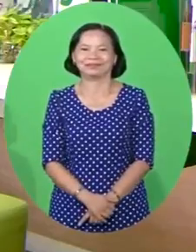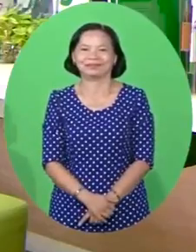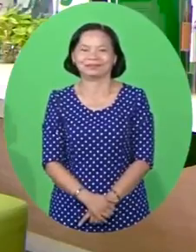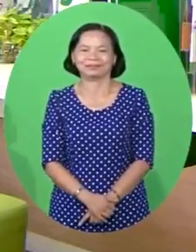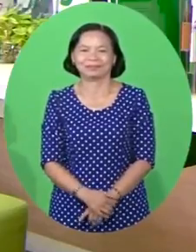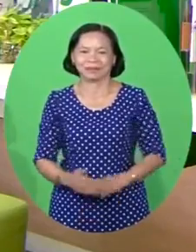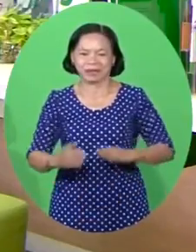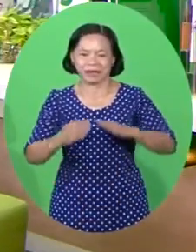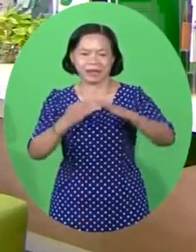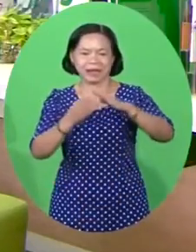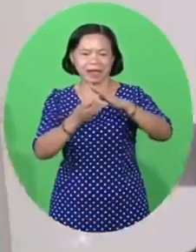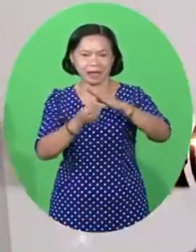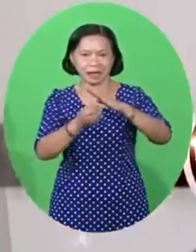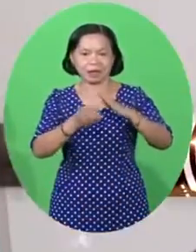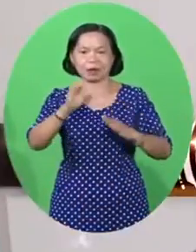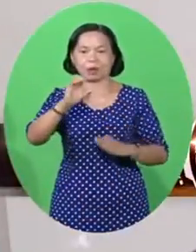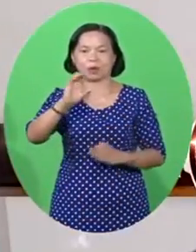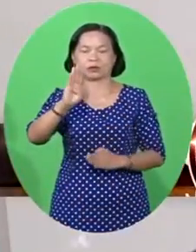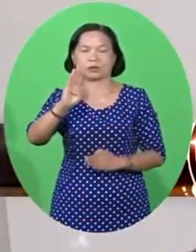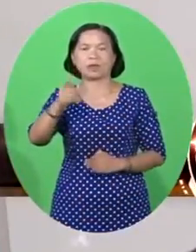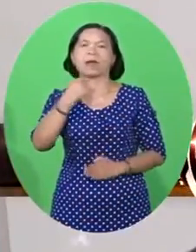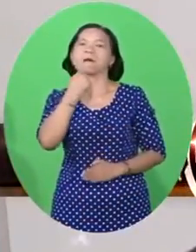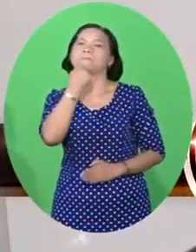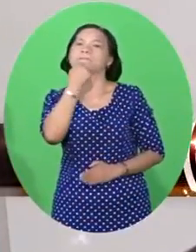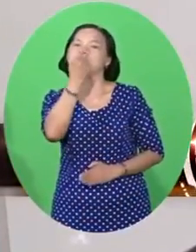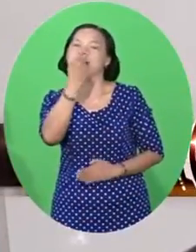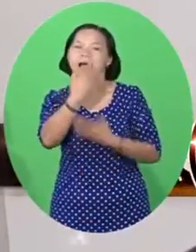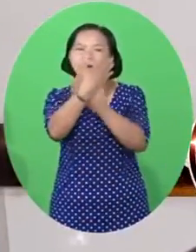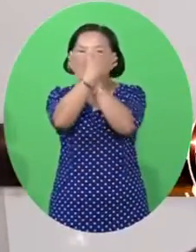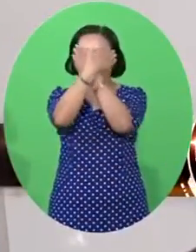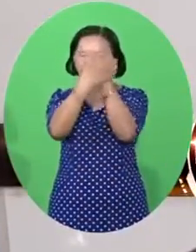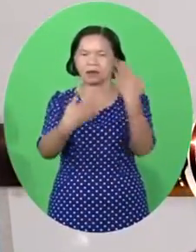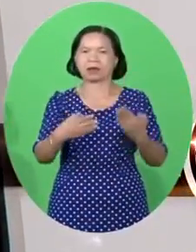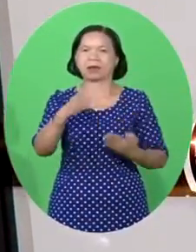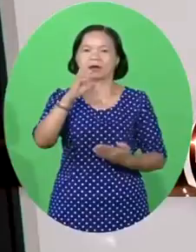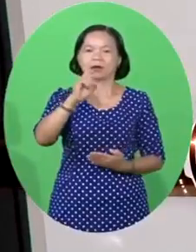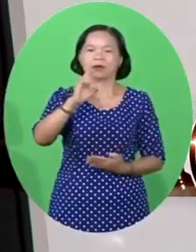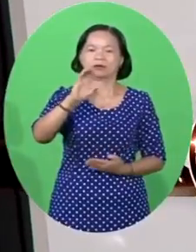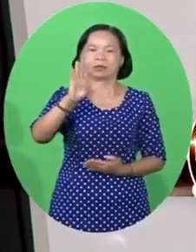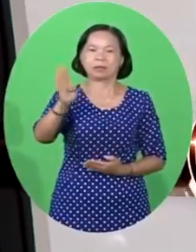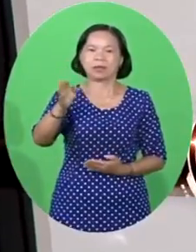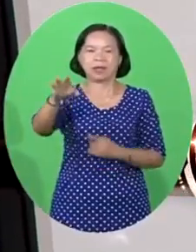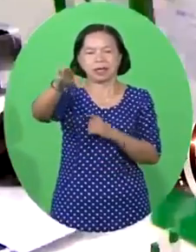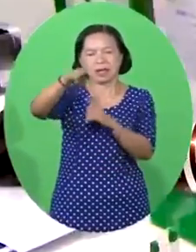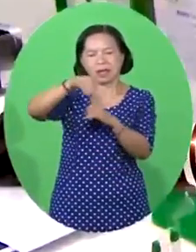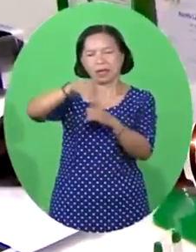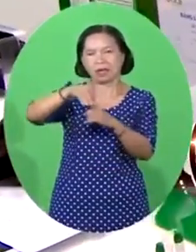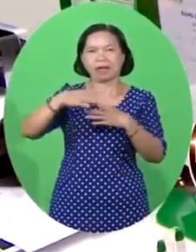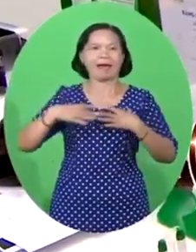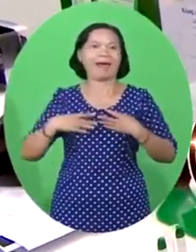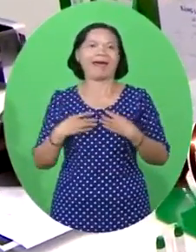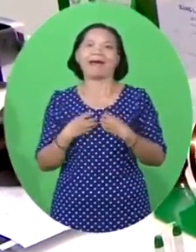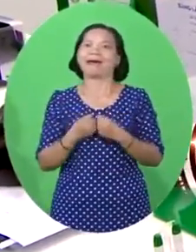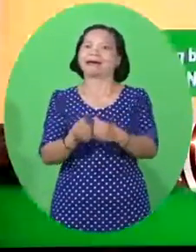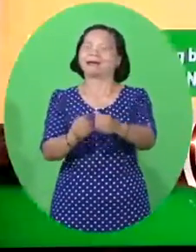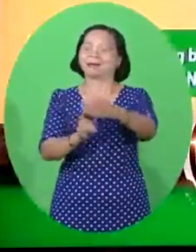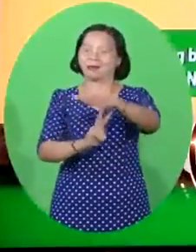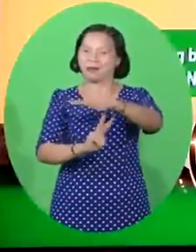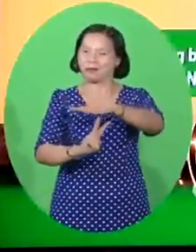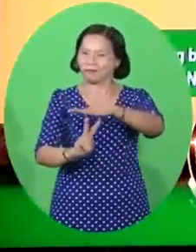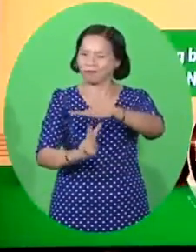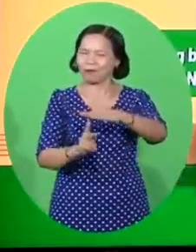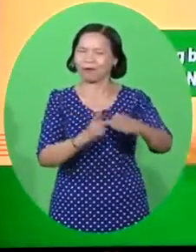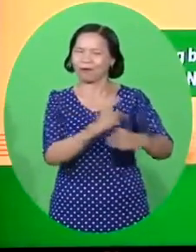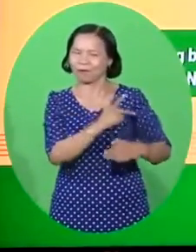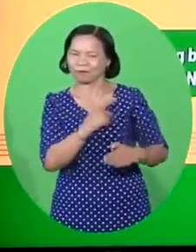Ngân hàng Phương Đông OCB đã chính thức công bố trên website chính của OCB thông tin về an toàn vốn cho cổ đông, khách hàng và đối tác như một